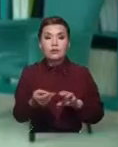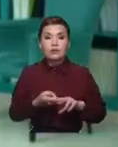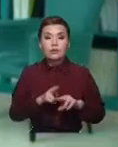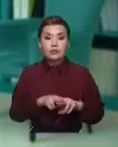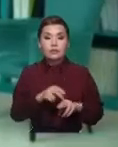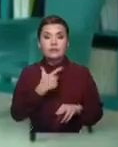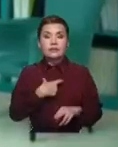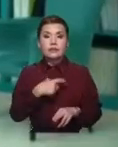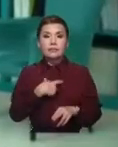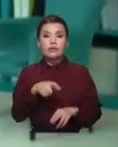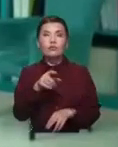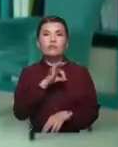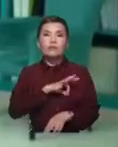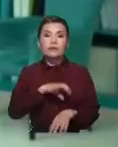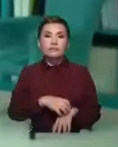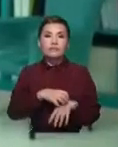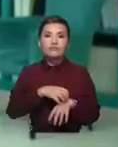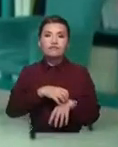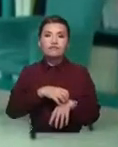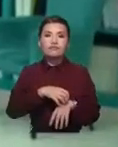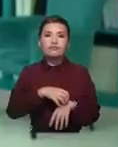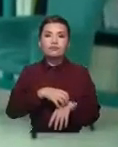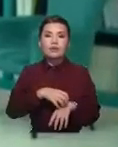өзінің қолданушысына вибрация, яғни діріл арқылы